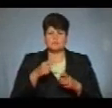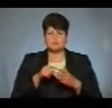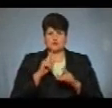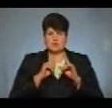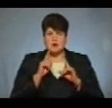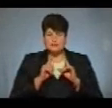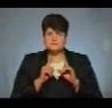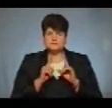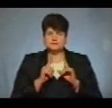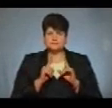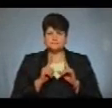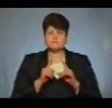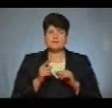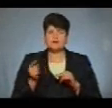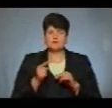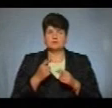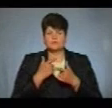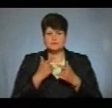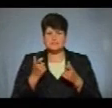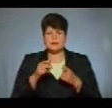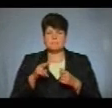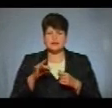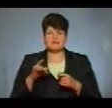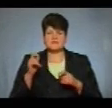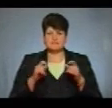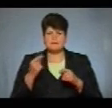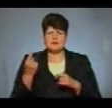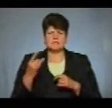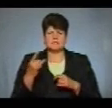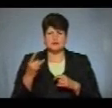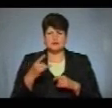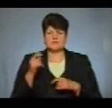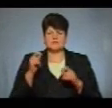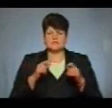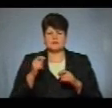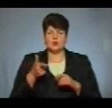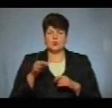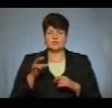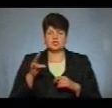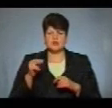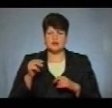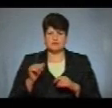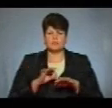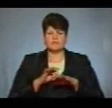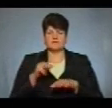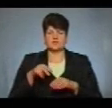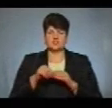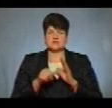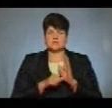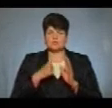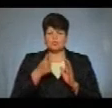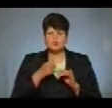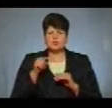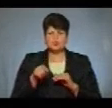ради. «ЮА Тернопіль» – інформаційний партнер фестивалю. Вперше фестиваль гончарів в Тернополі провели в 2016 році.